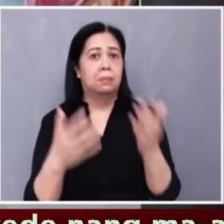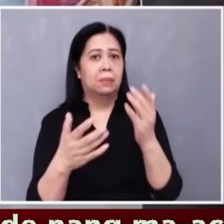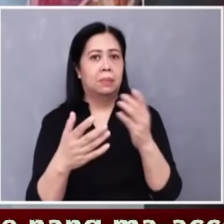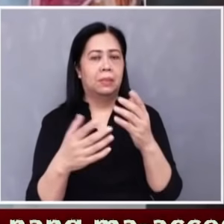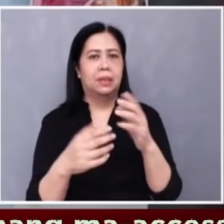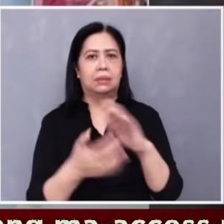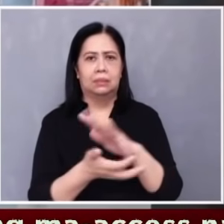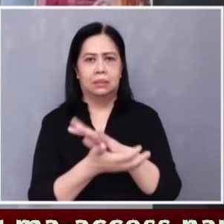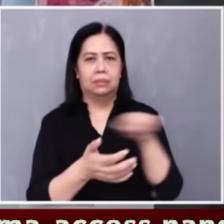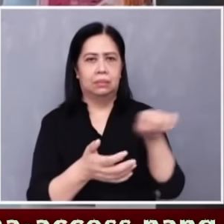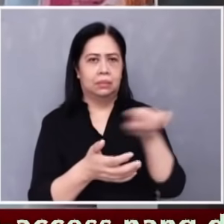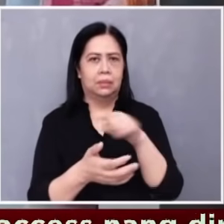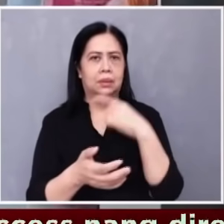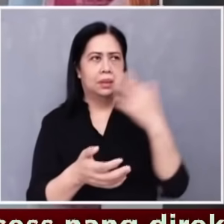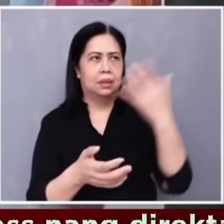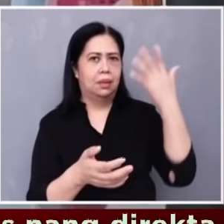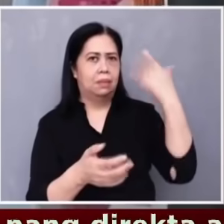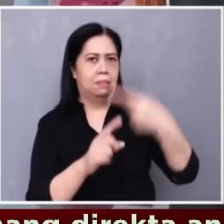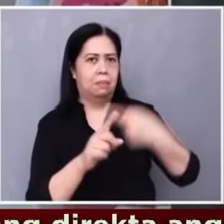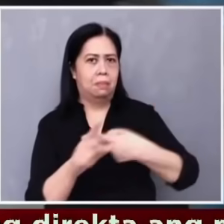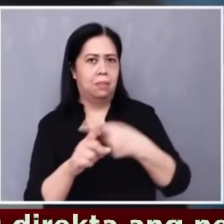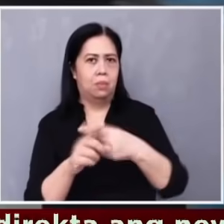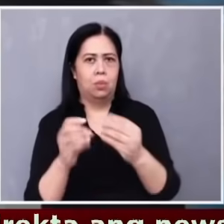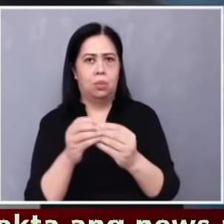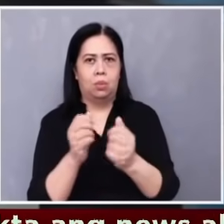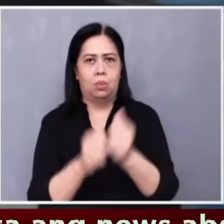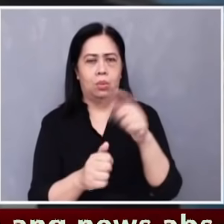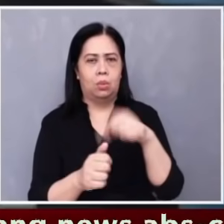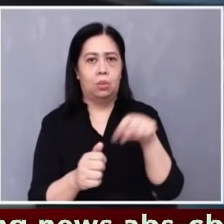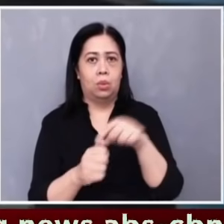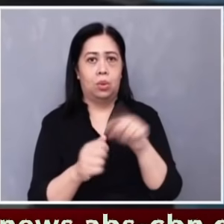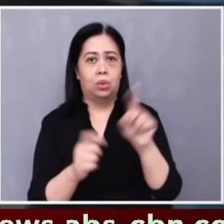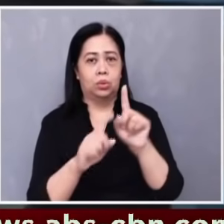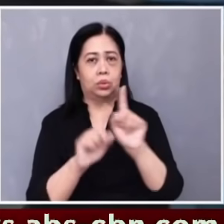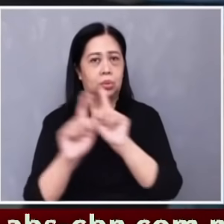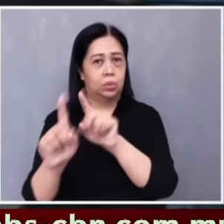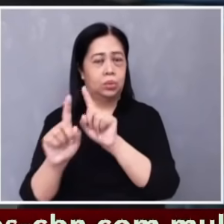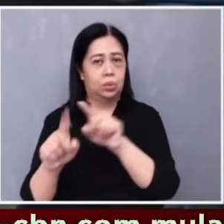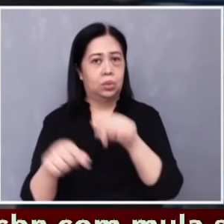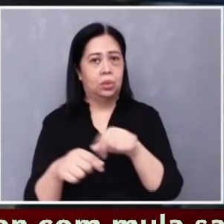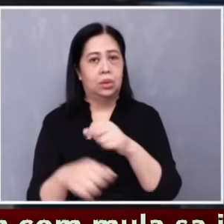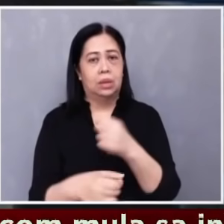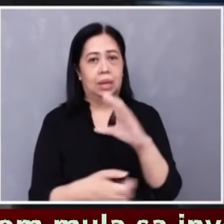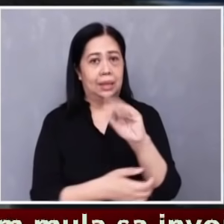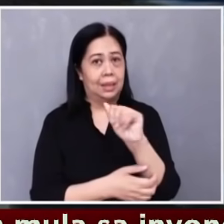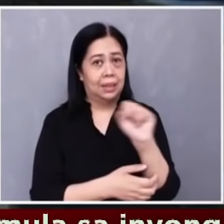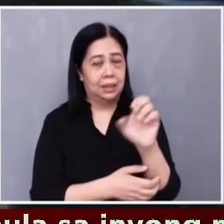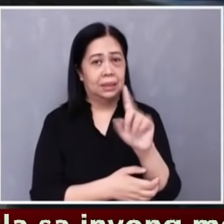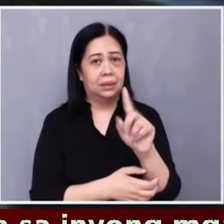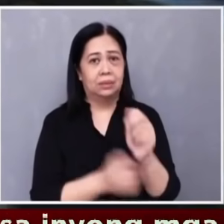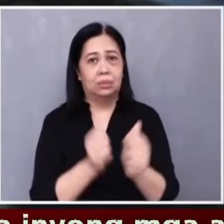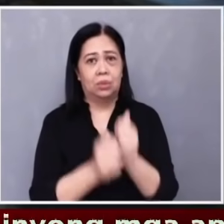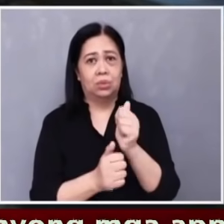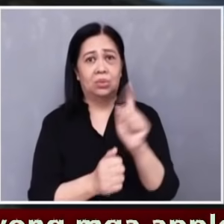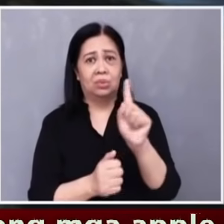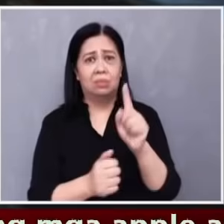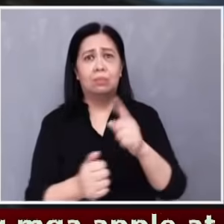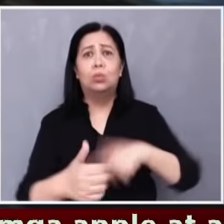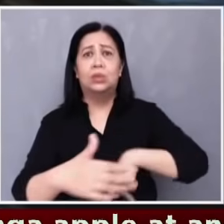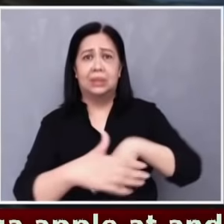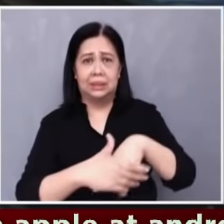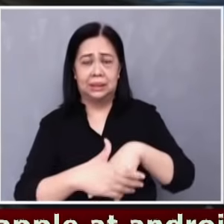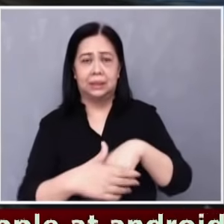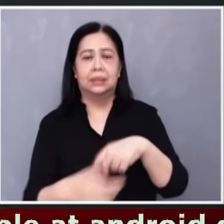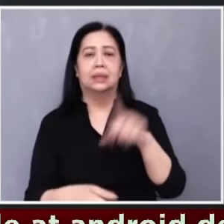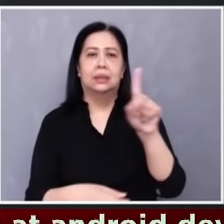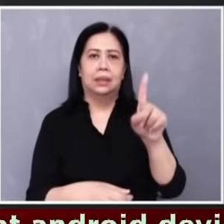Sa mga nakalipas na buwan, karamihan umano sa mga dumudulog sa kanila na mga kaso ay mga buntis. Ang isang